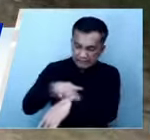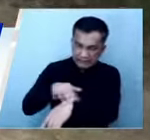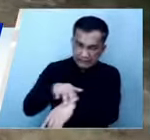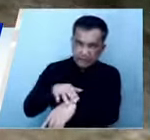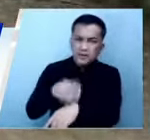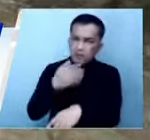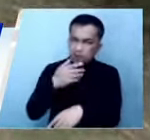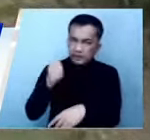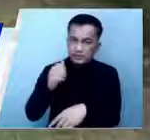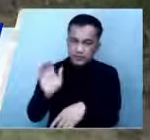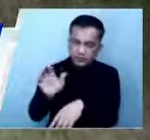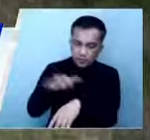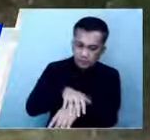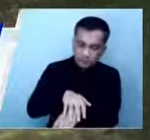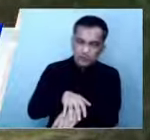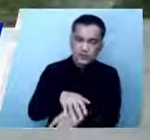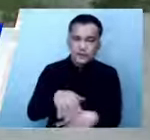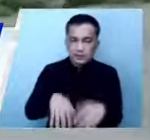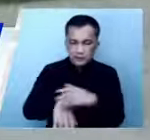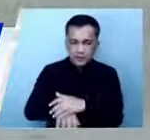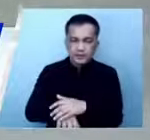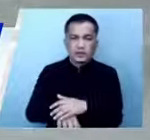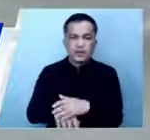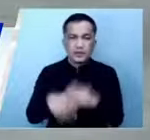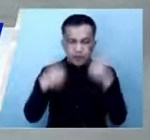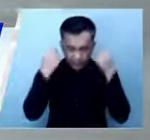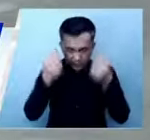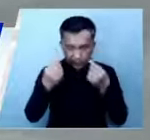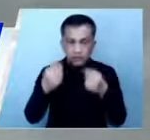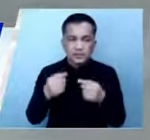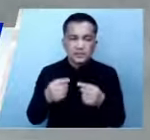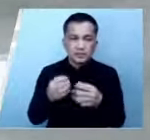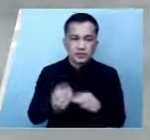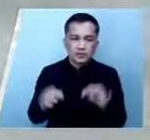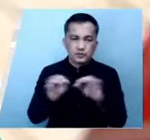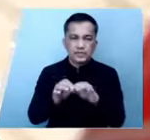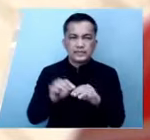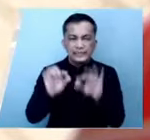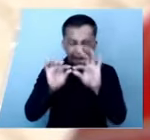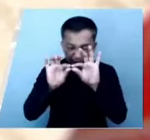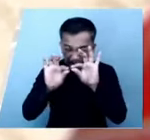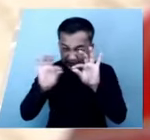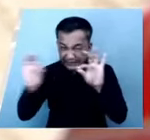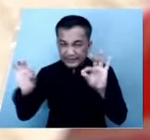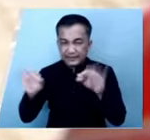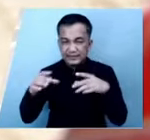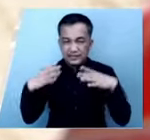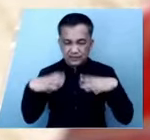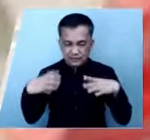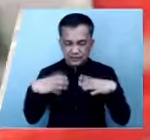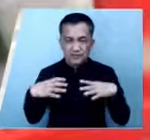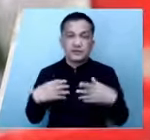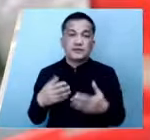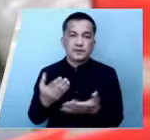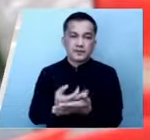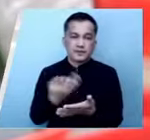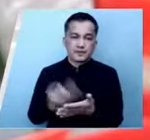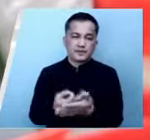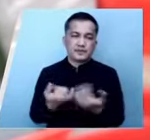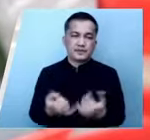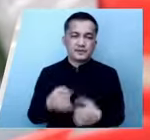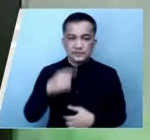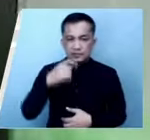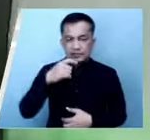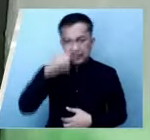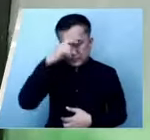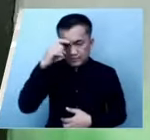natatakpan ng mga braso, binti at ulo. Basta dapat manipis ang tela. pampapresko rin ngayong tag-init ang